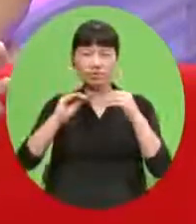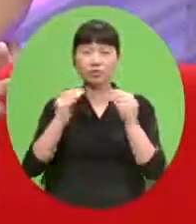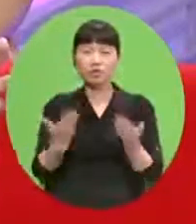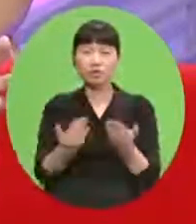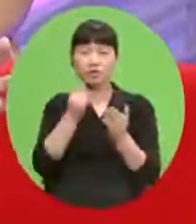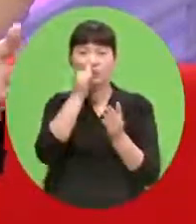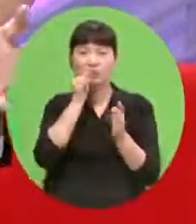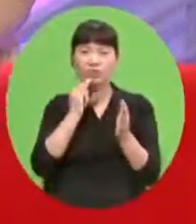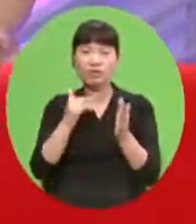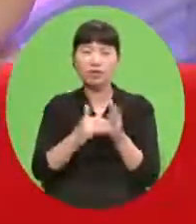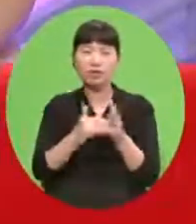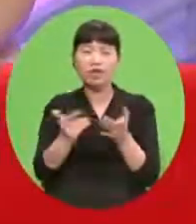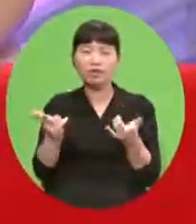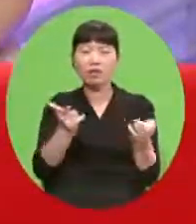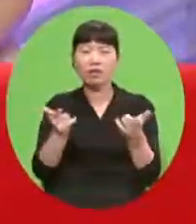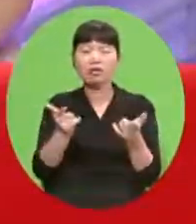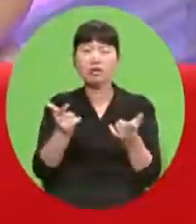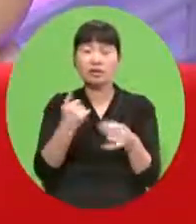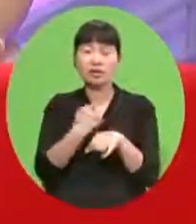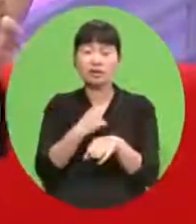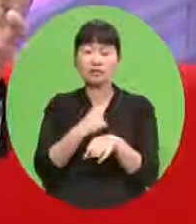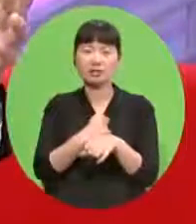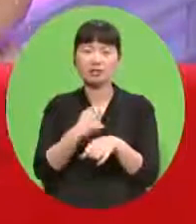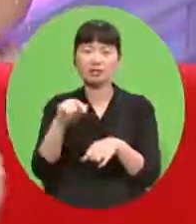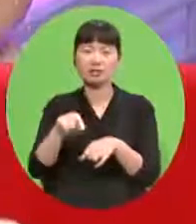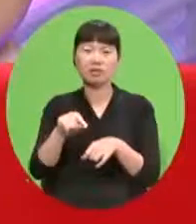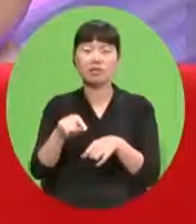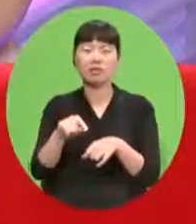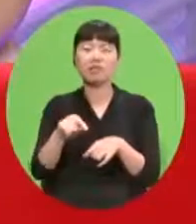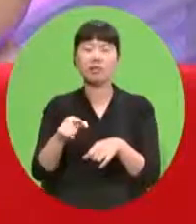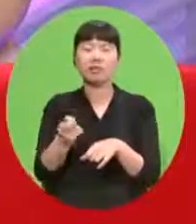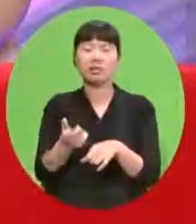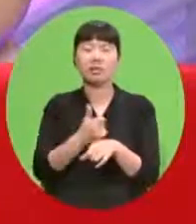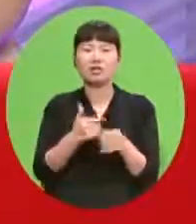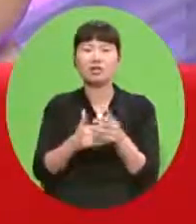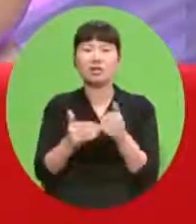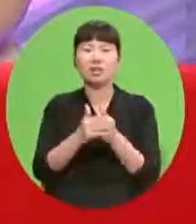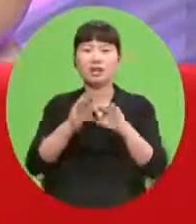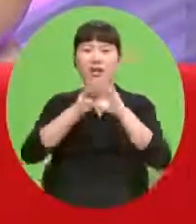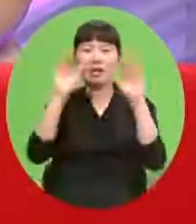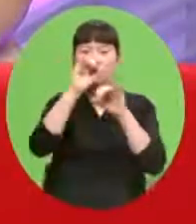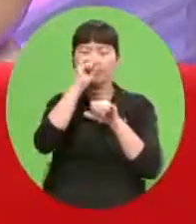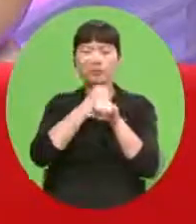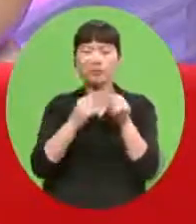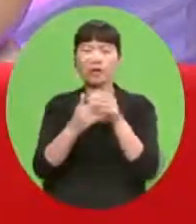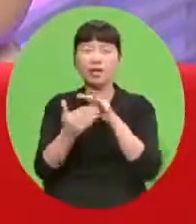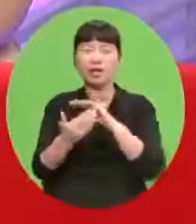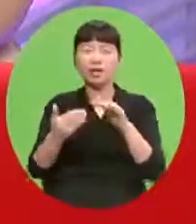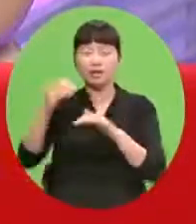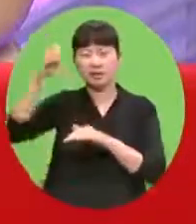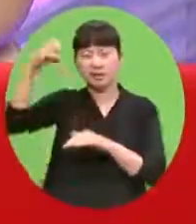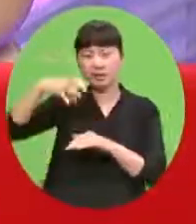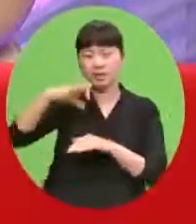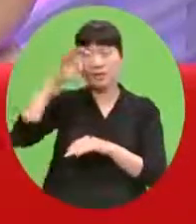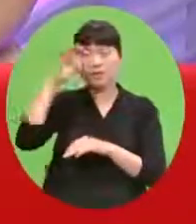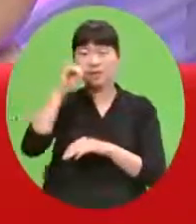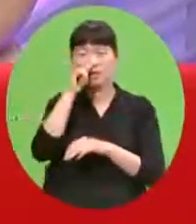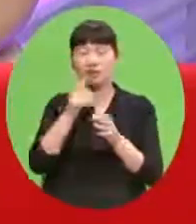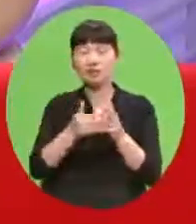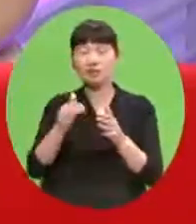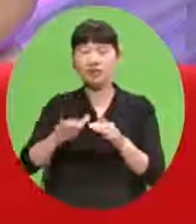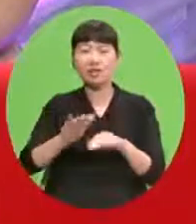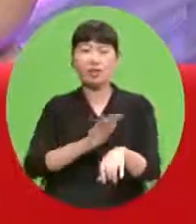있고 네. 그다음에 조절하는 그게 좀 적어지기 때문에 밝은 것이 좋습니다. 아까 이제 스탠드 얘기가 나왔는데